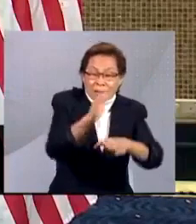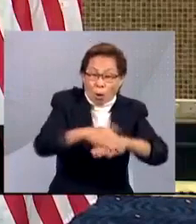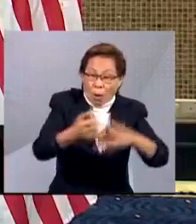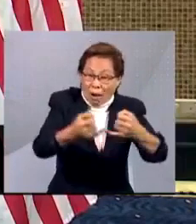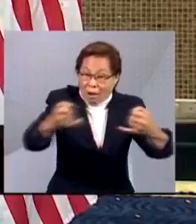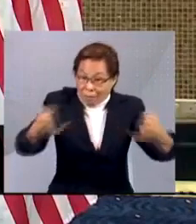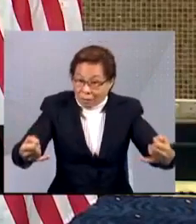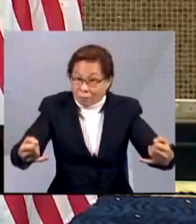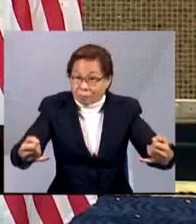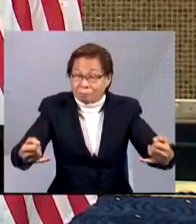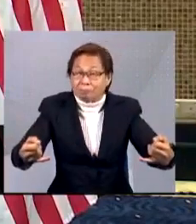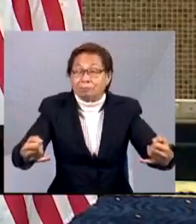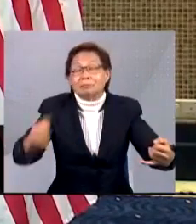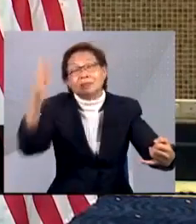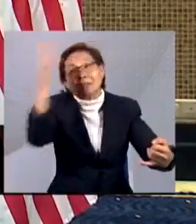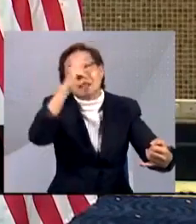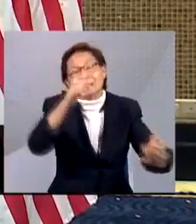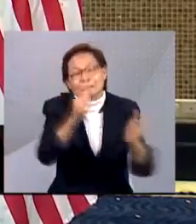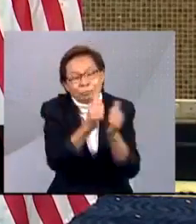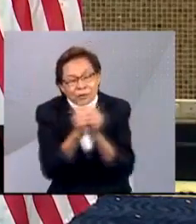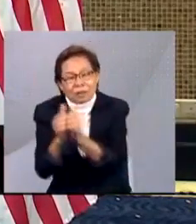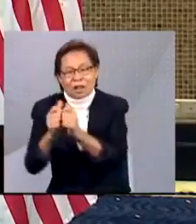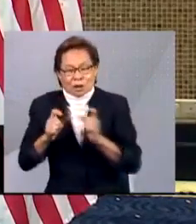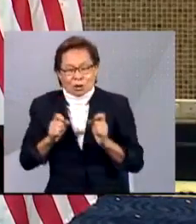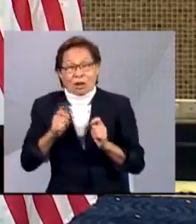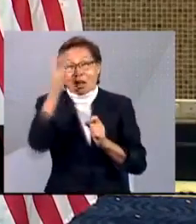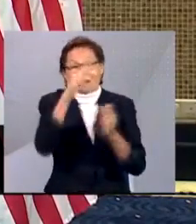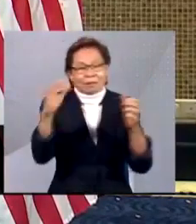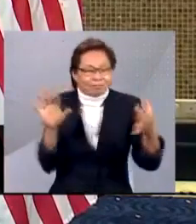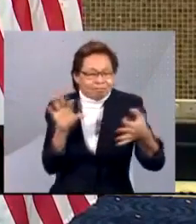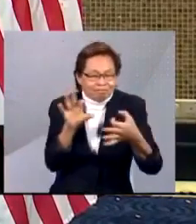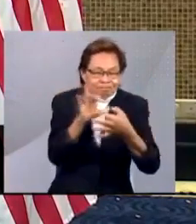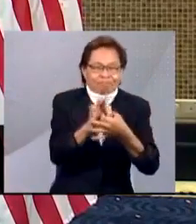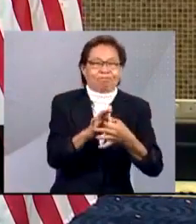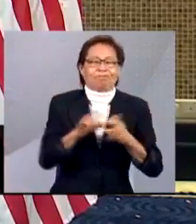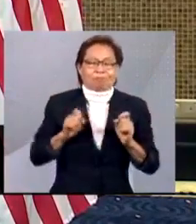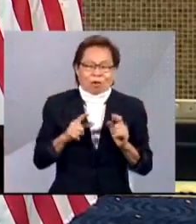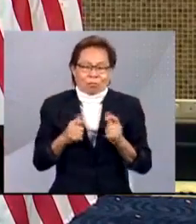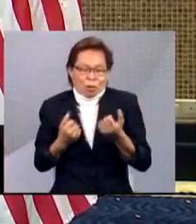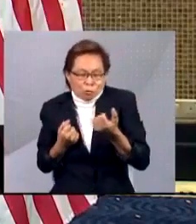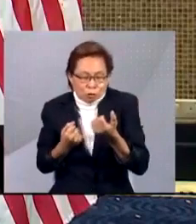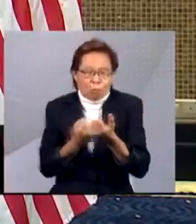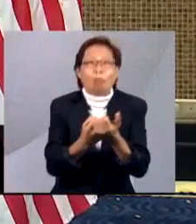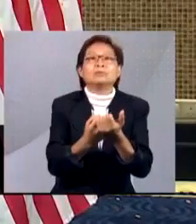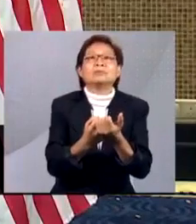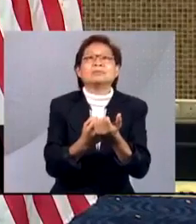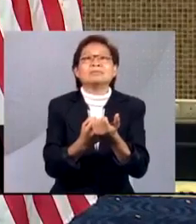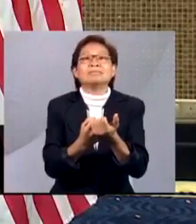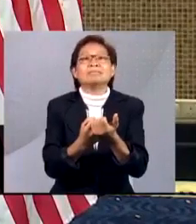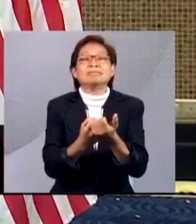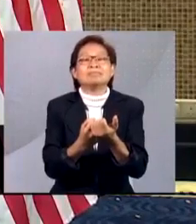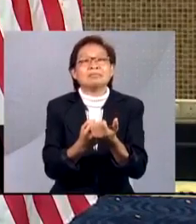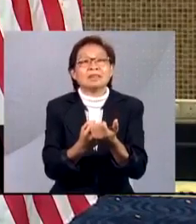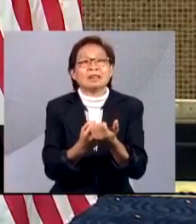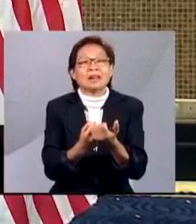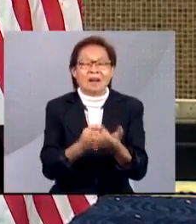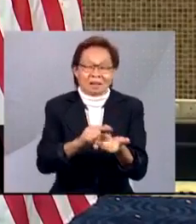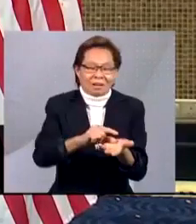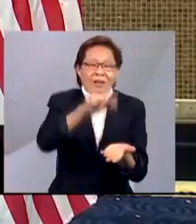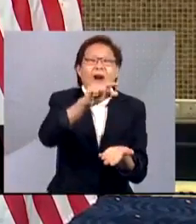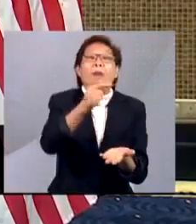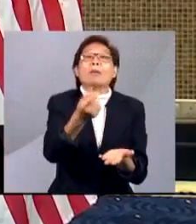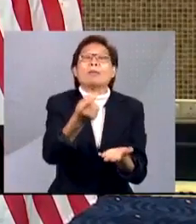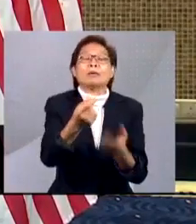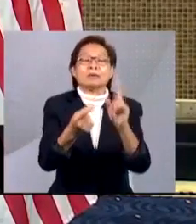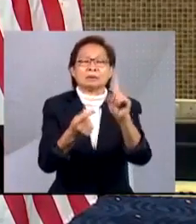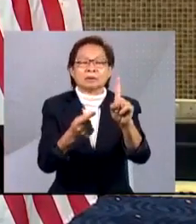talian. Kerajaan bersama sektor swasta akan membiayai usaha tersebut melalui geran padanan